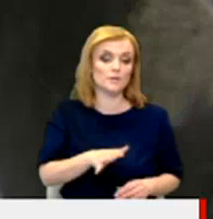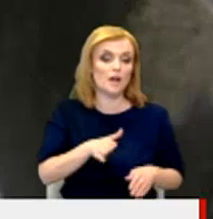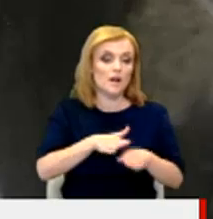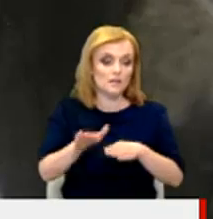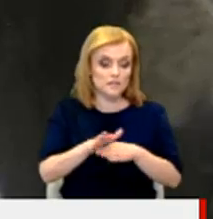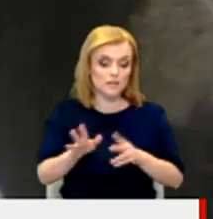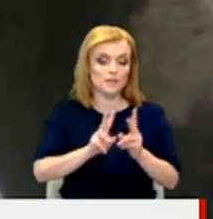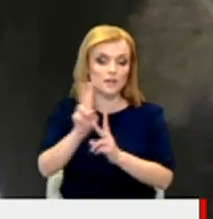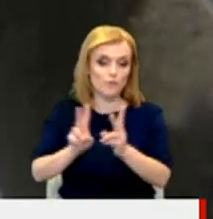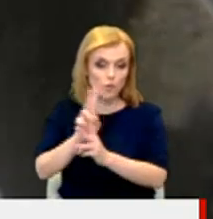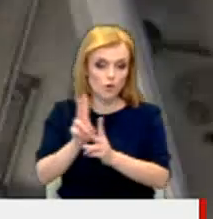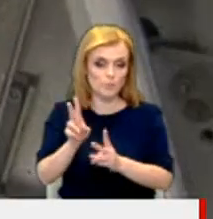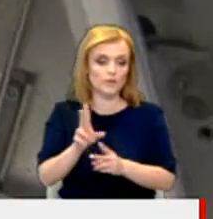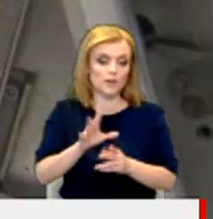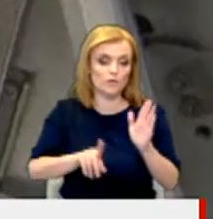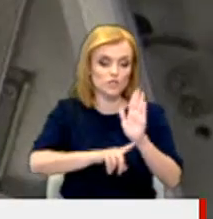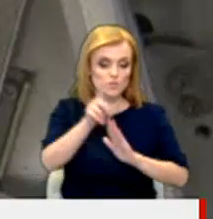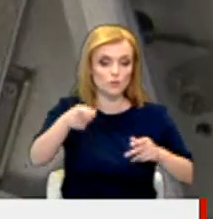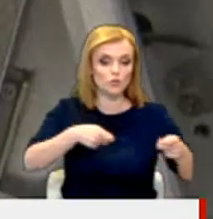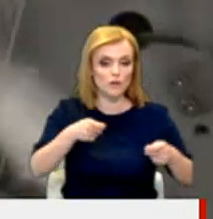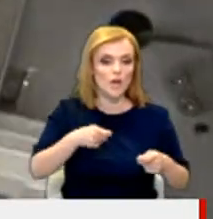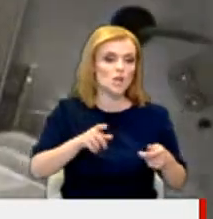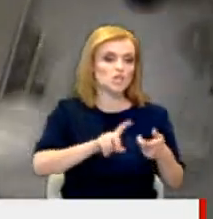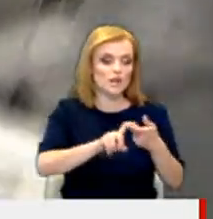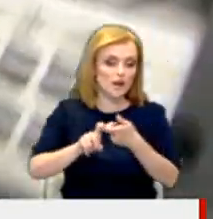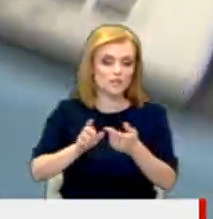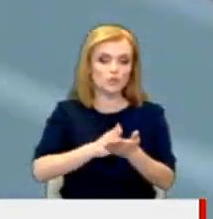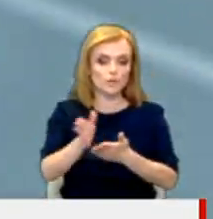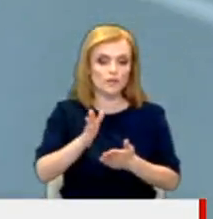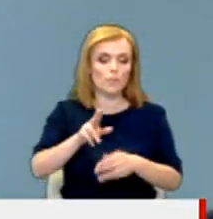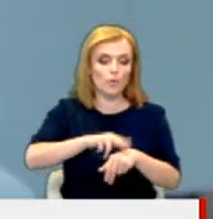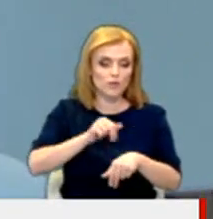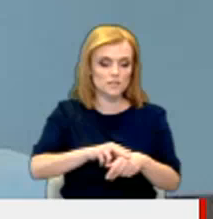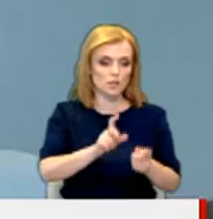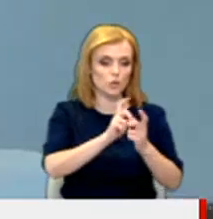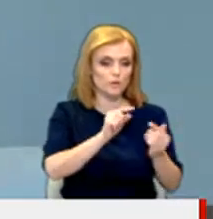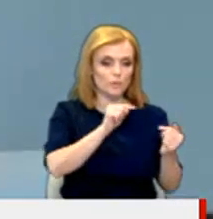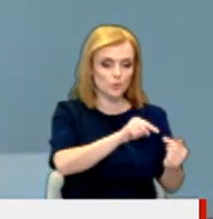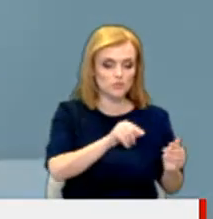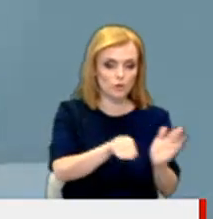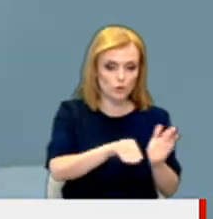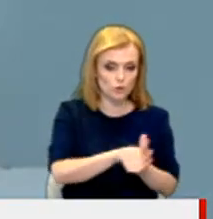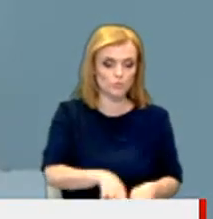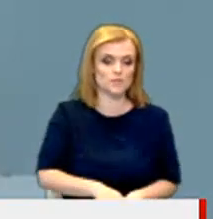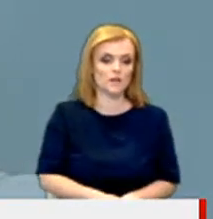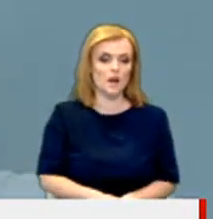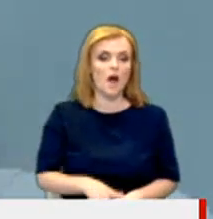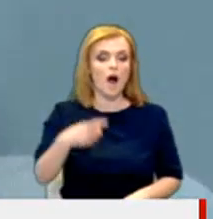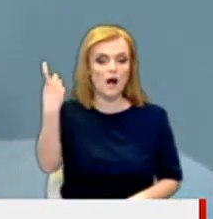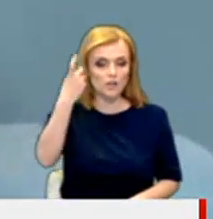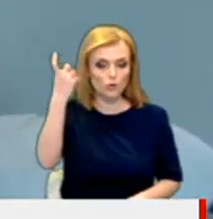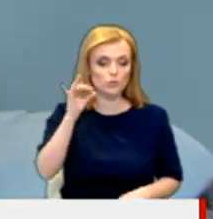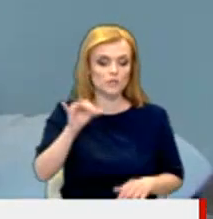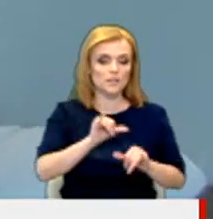unor reforme cheie demarate de guvernul în domeniul poliției, lupte împotriva corupției și spălării banilor, agriculturii